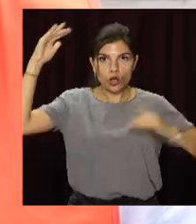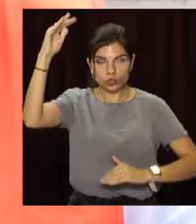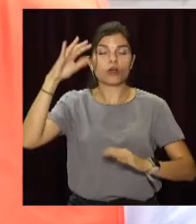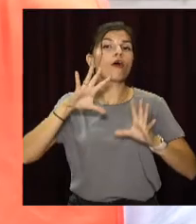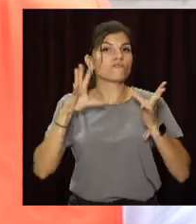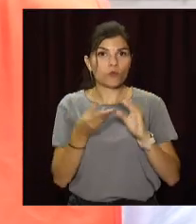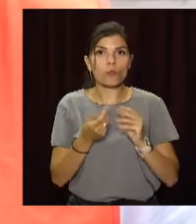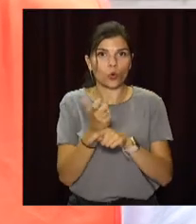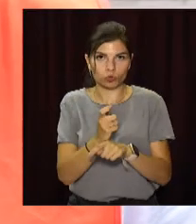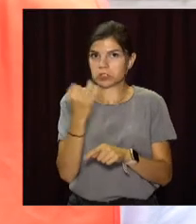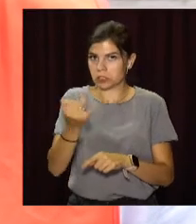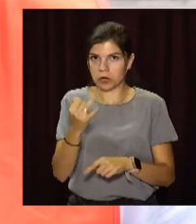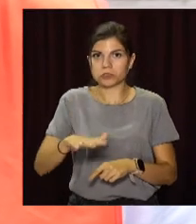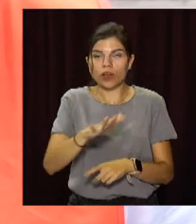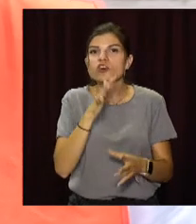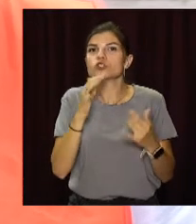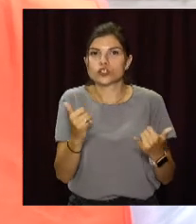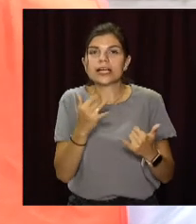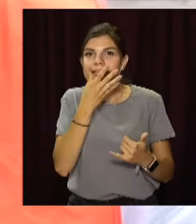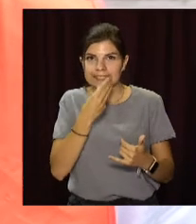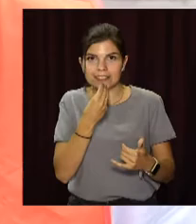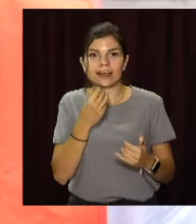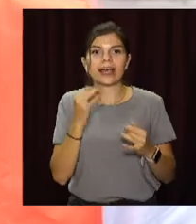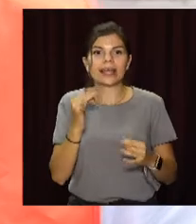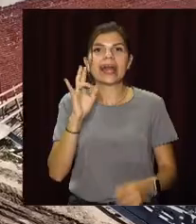об'єкт дуже цікавий, сучасний, красивий